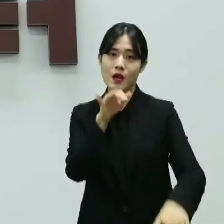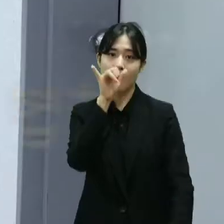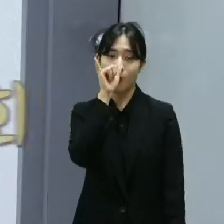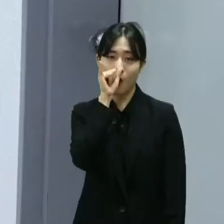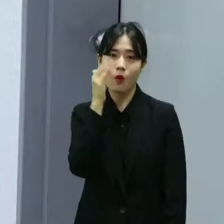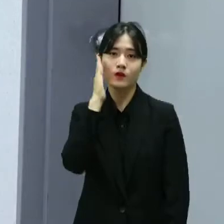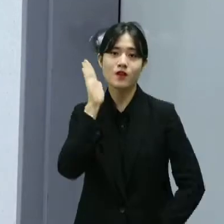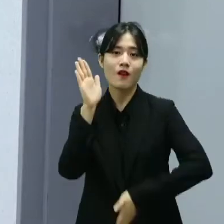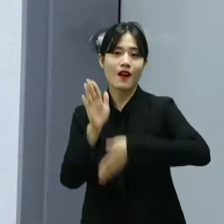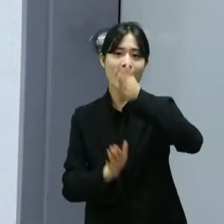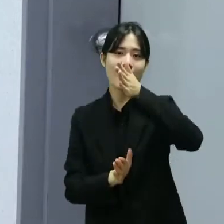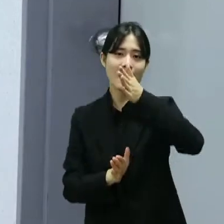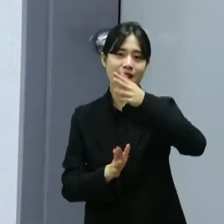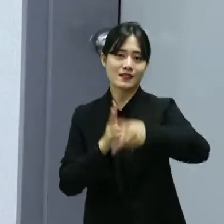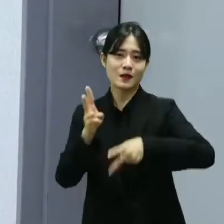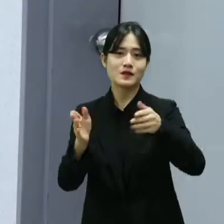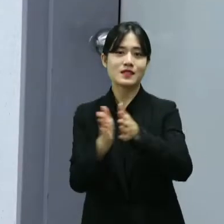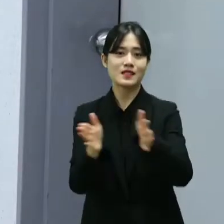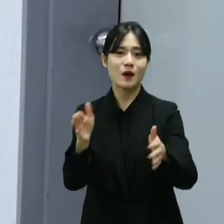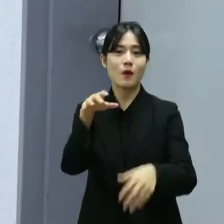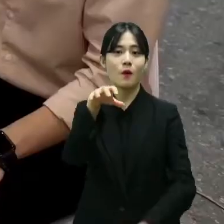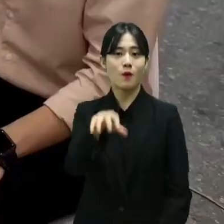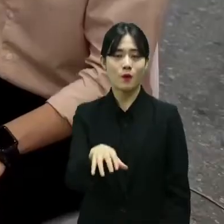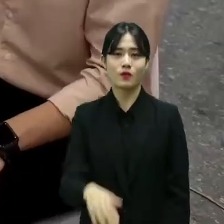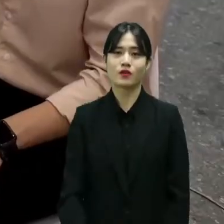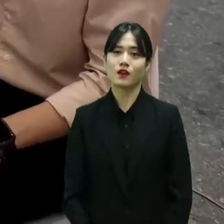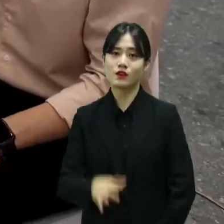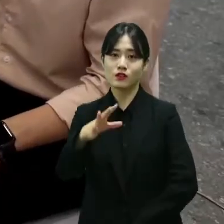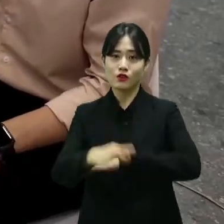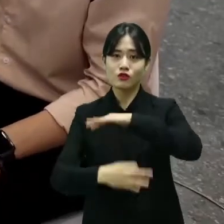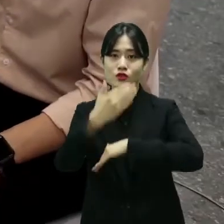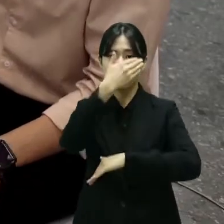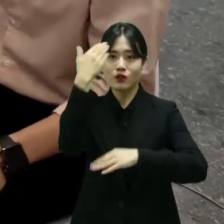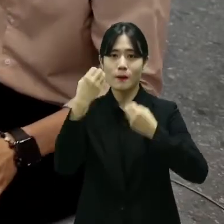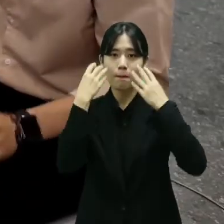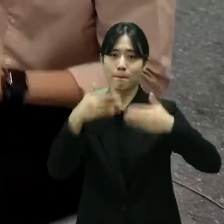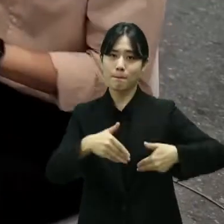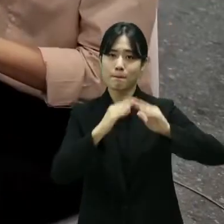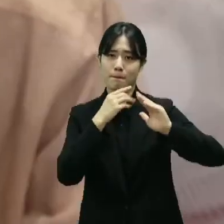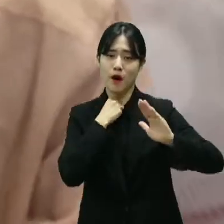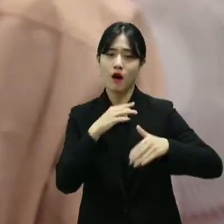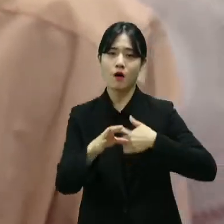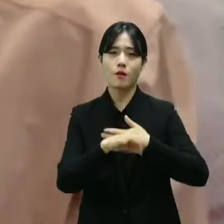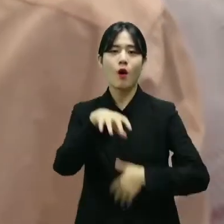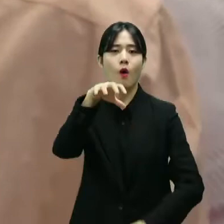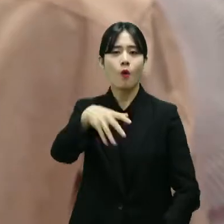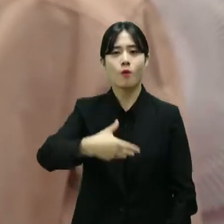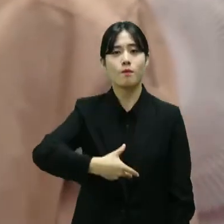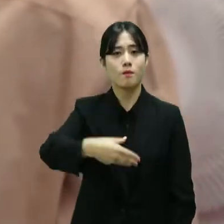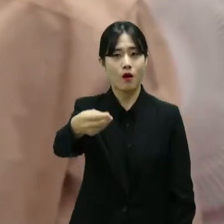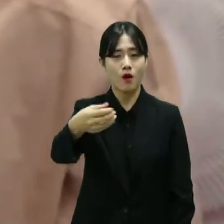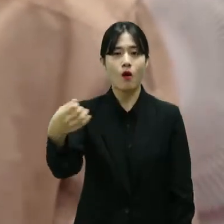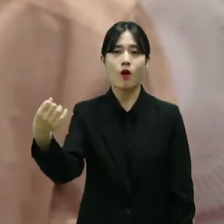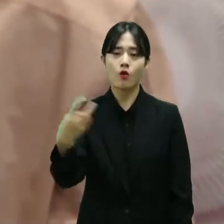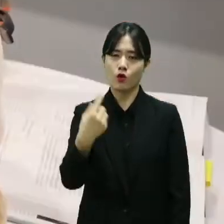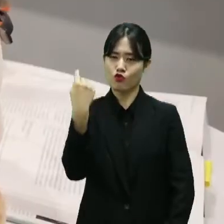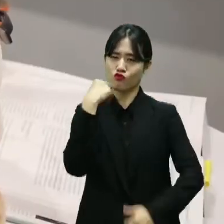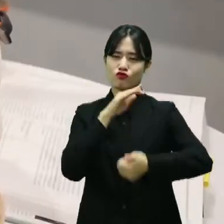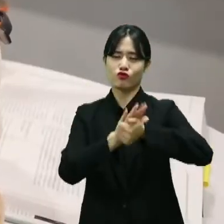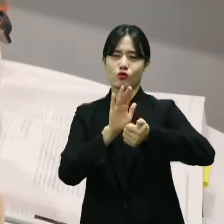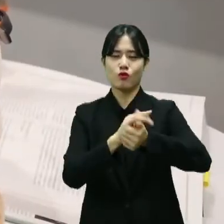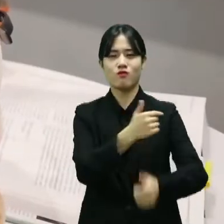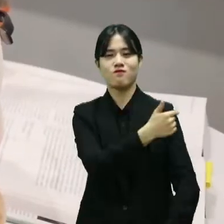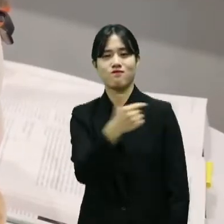청라 지점에서 창업을 시작하게 된 곳입니다. 서구는 청년 창업자에게 공간을 제공하고 또